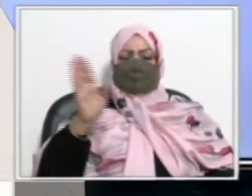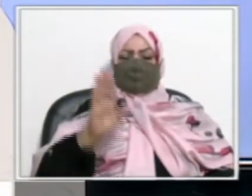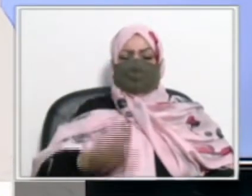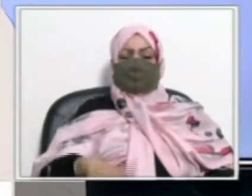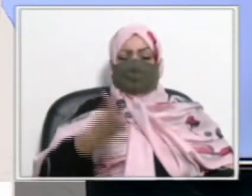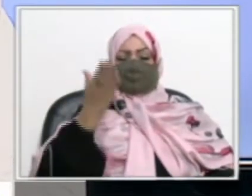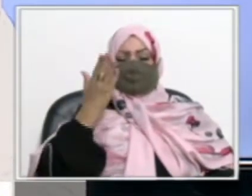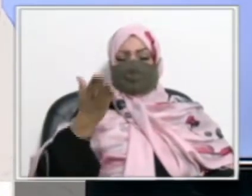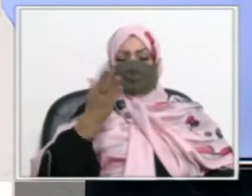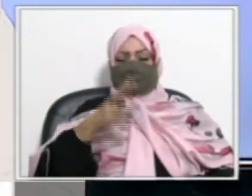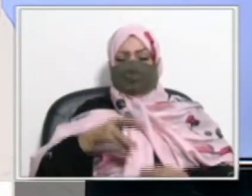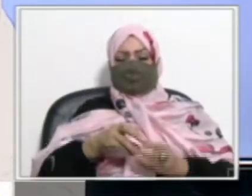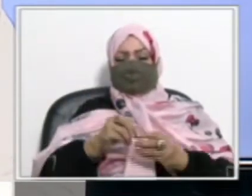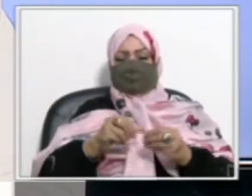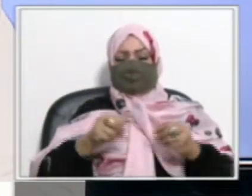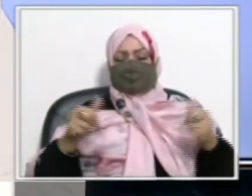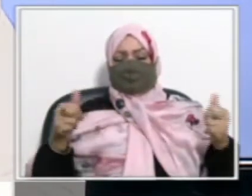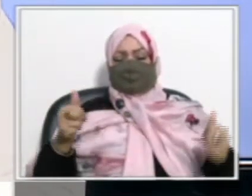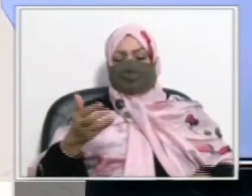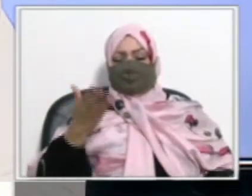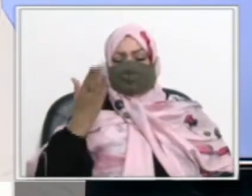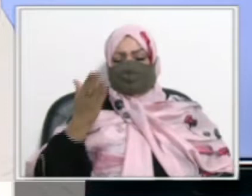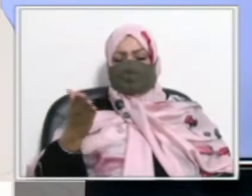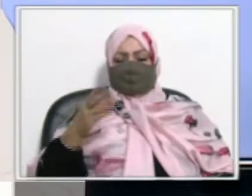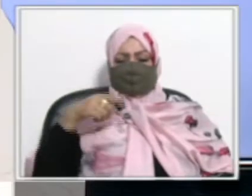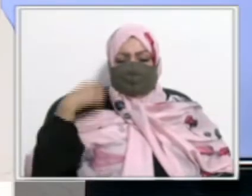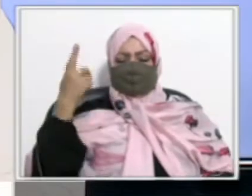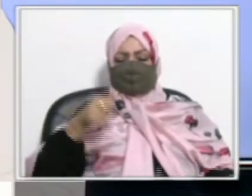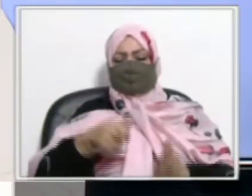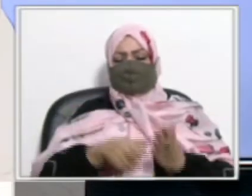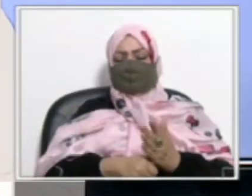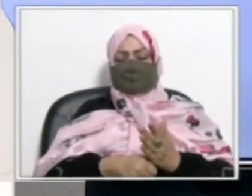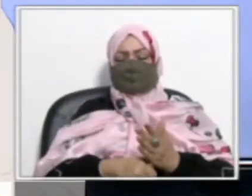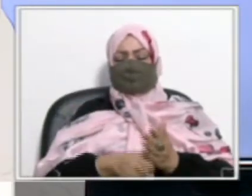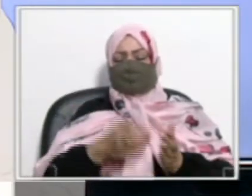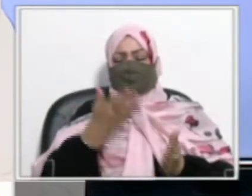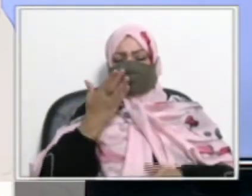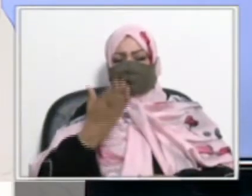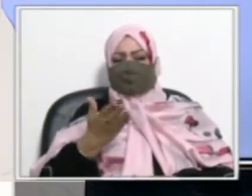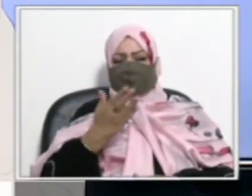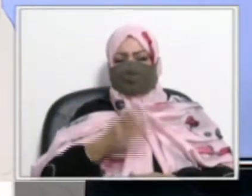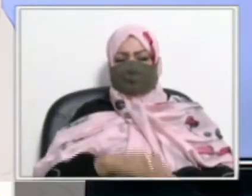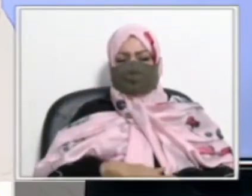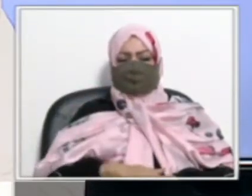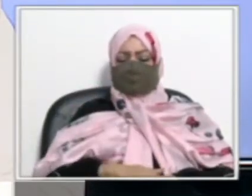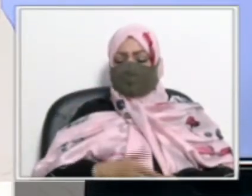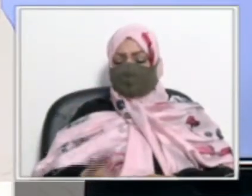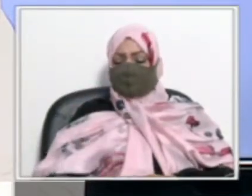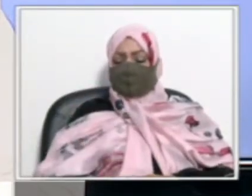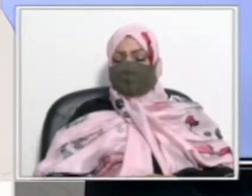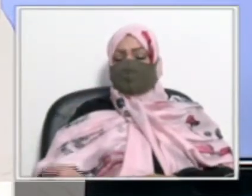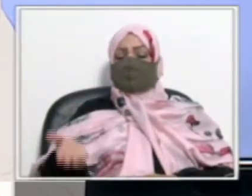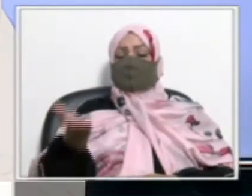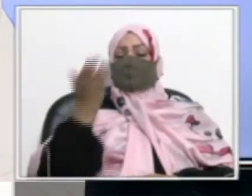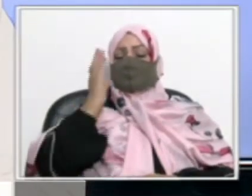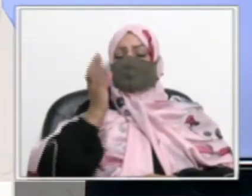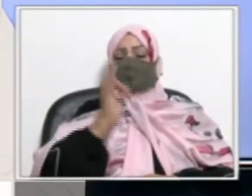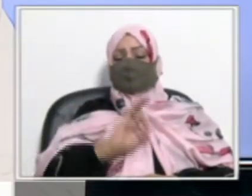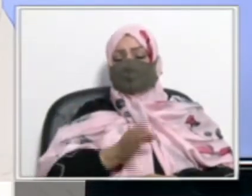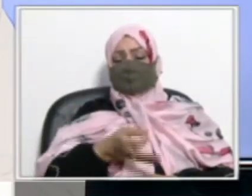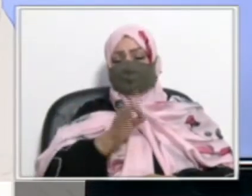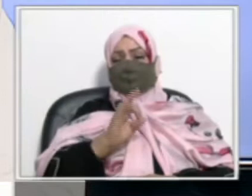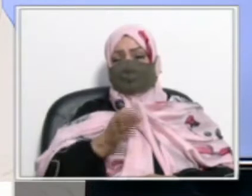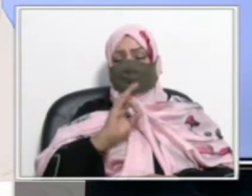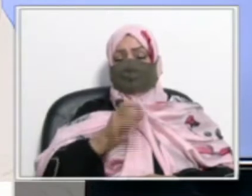يبعثوا ونسوا يوم الحساب ونسوا أن الله عز وجل سيسأل عن كل شيء، ولو